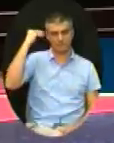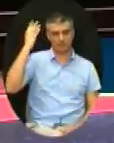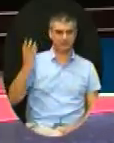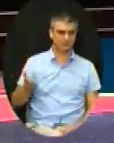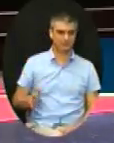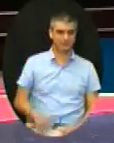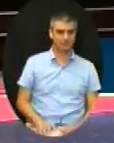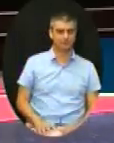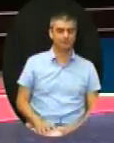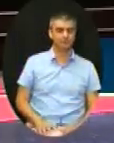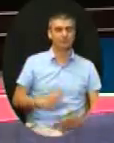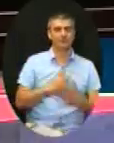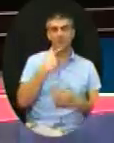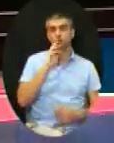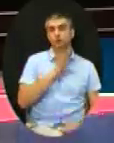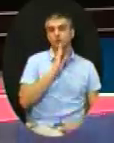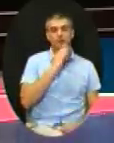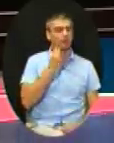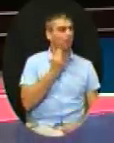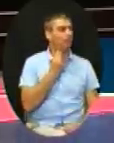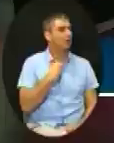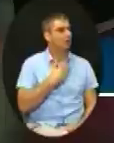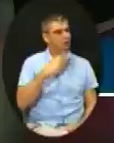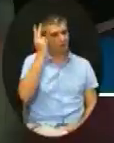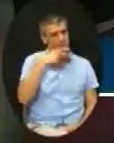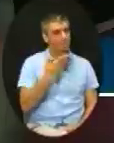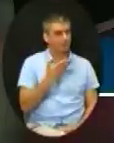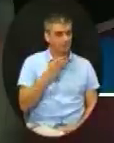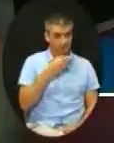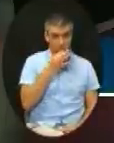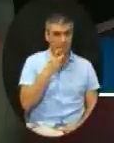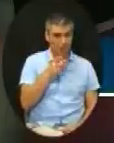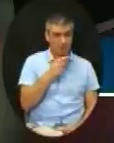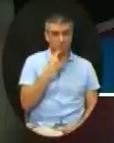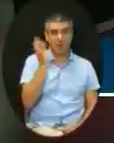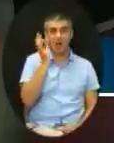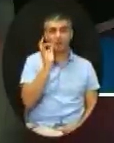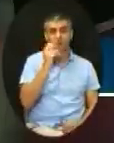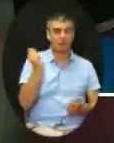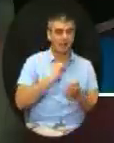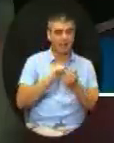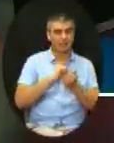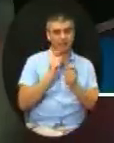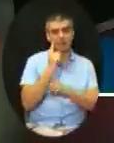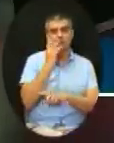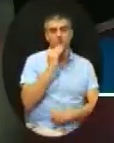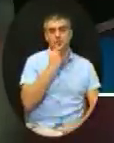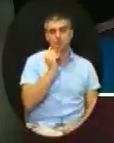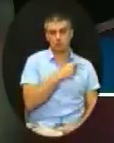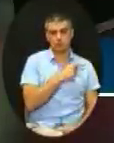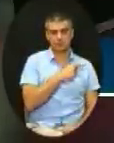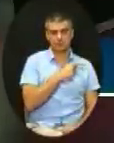הפלסטינאים. צוין שיש בעיה של... אני רק רוצה לשאול אותך, אתה אומר שיש אחוזי הריסה גבוהים מאוד בצד